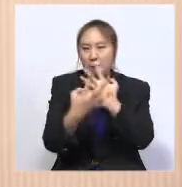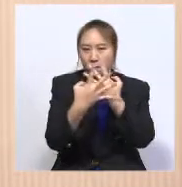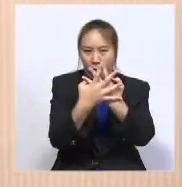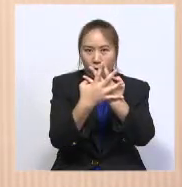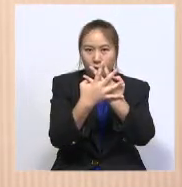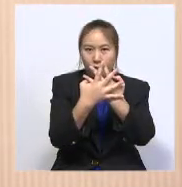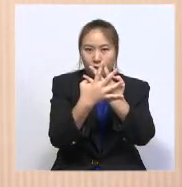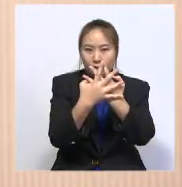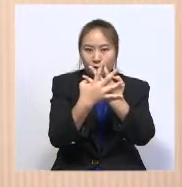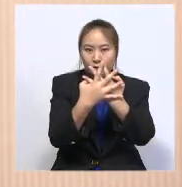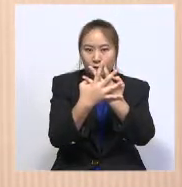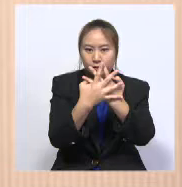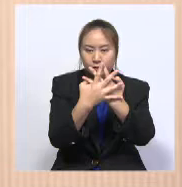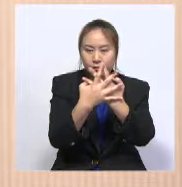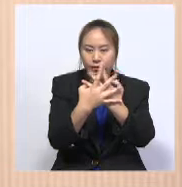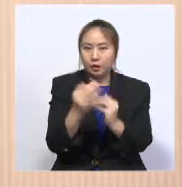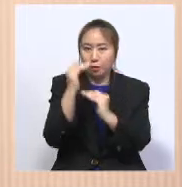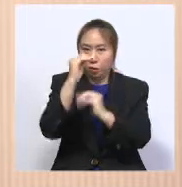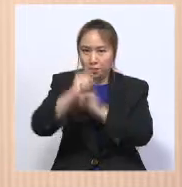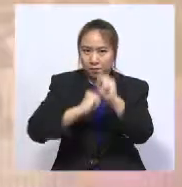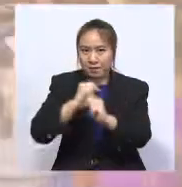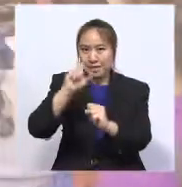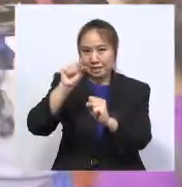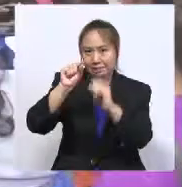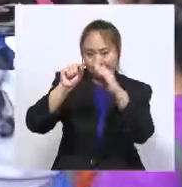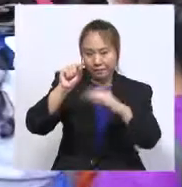กไม่เกิน20ปี